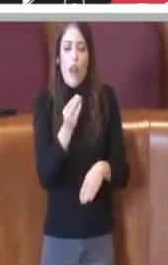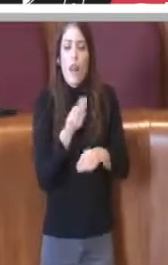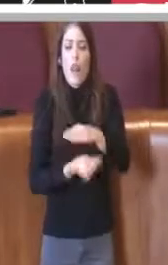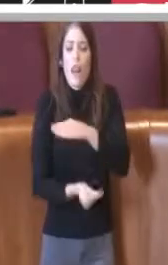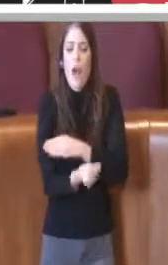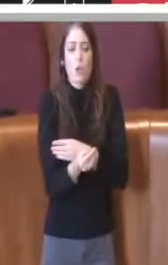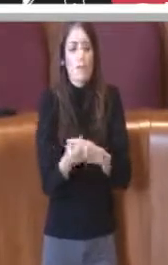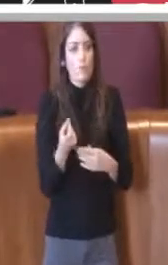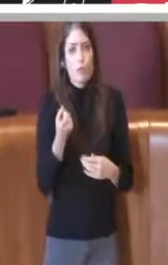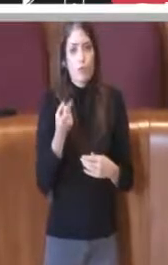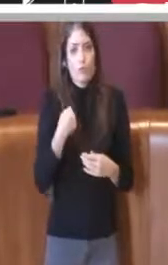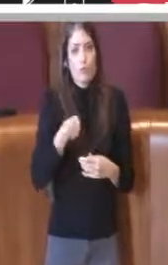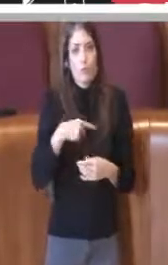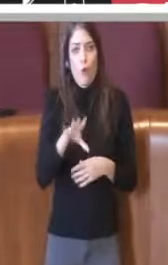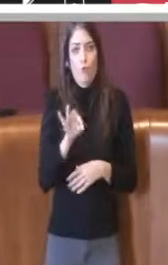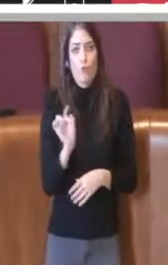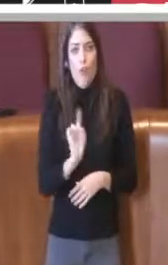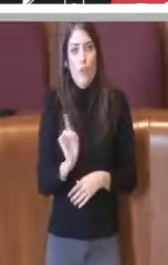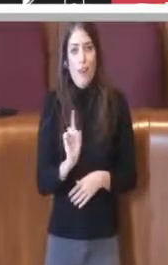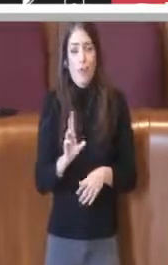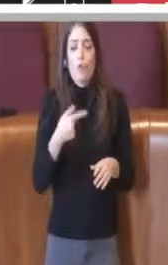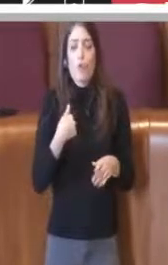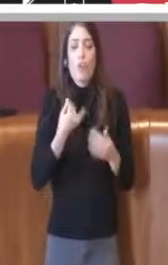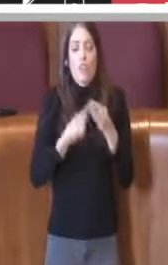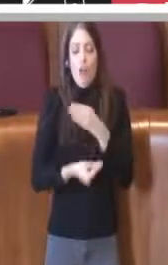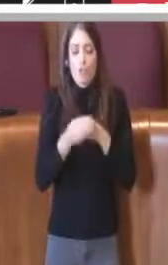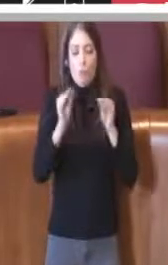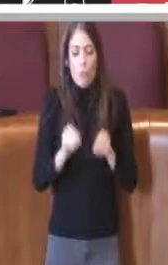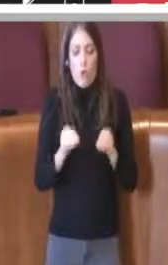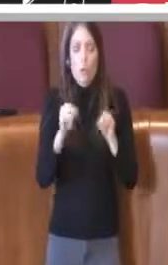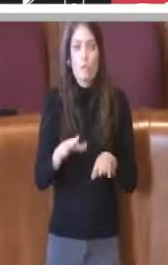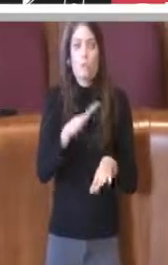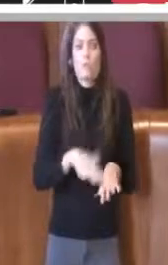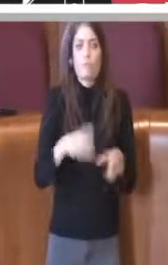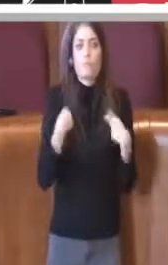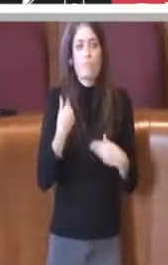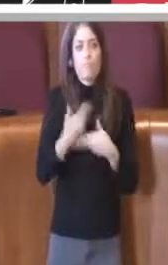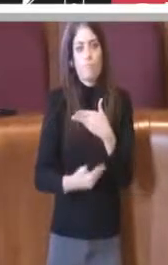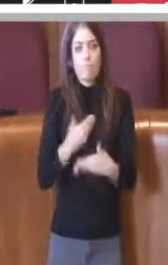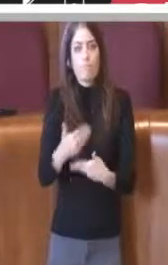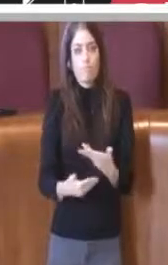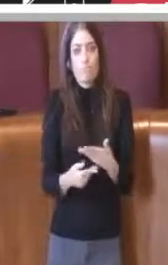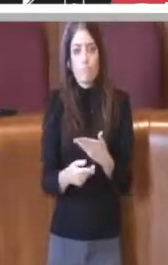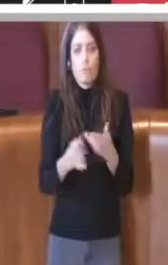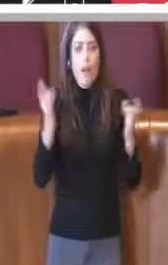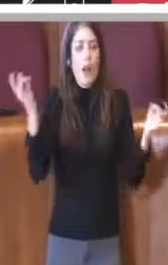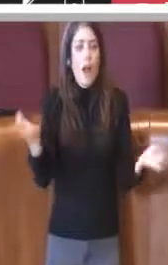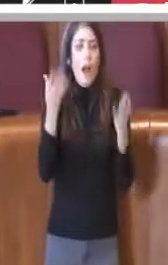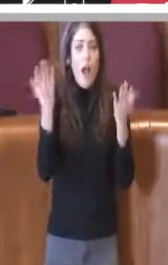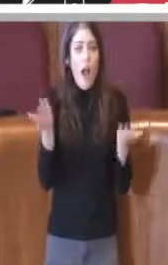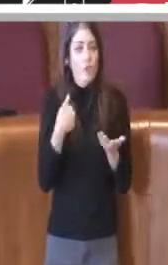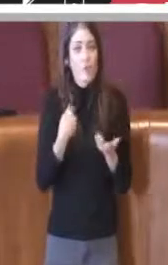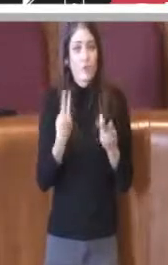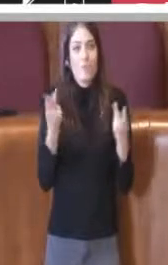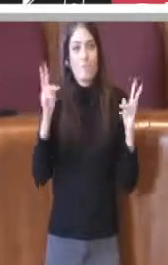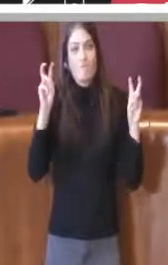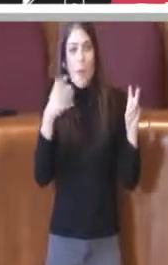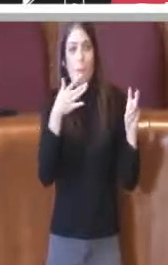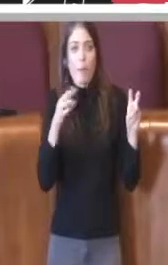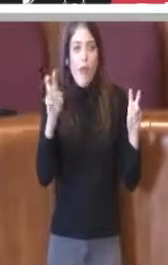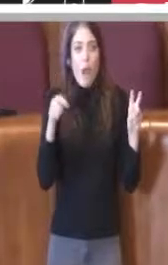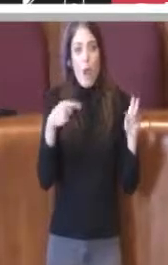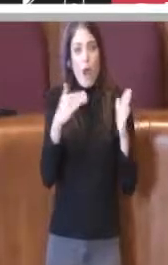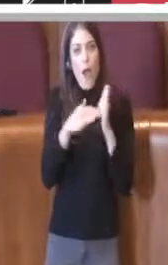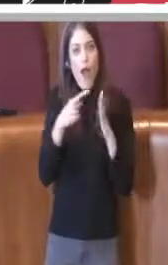ruina shampoo in un posto e vi dica ma in quel posto ed è un caso il fatto di essere nati in casa nostra e non avere un campo rom